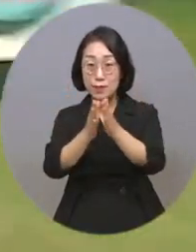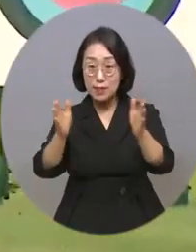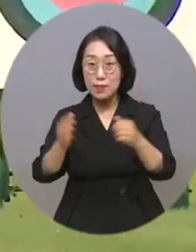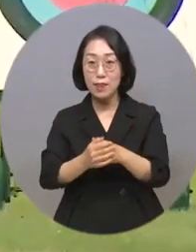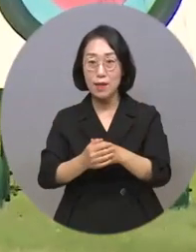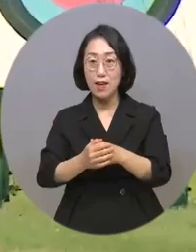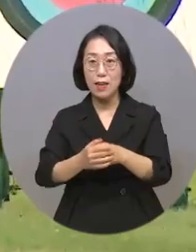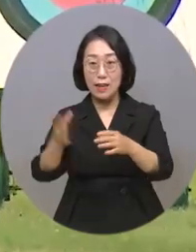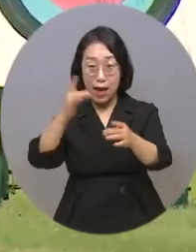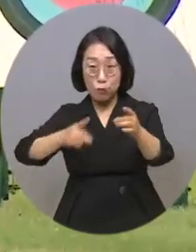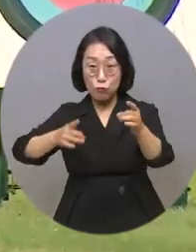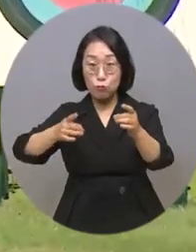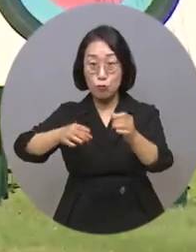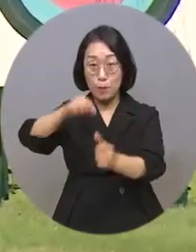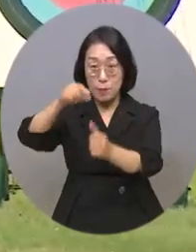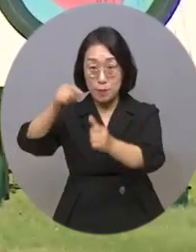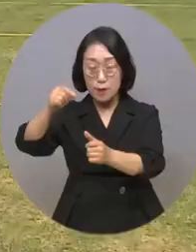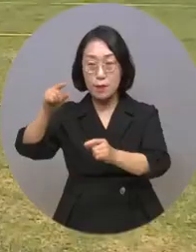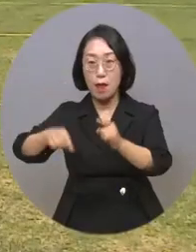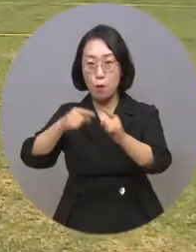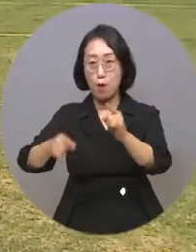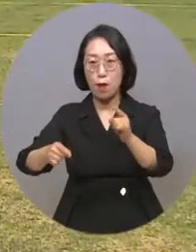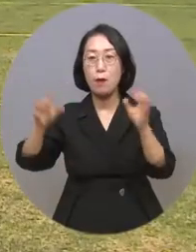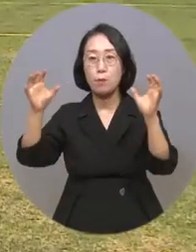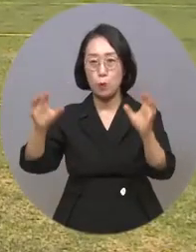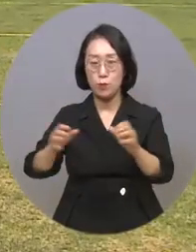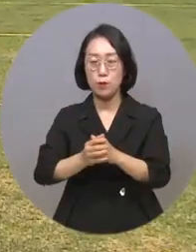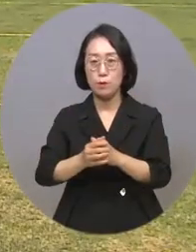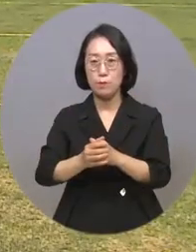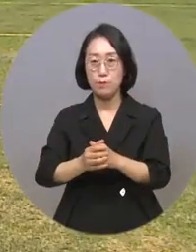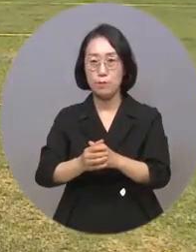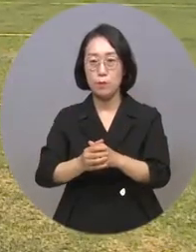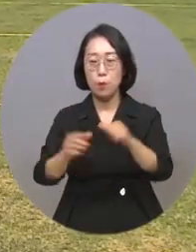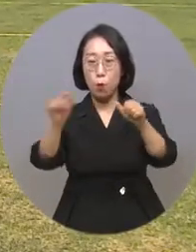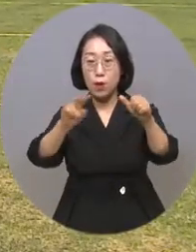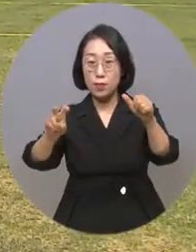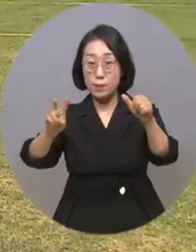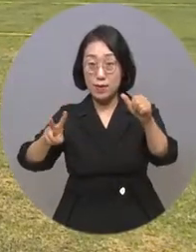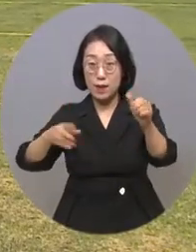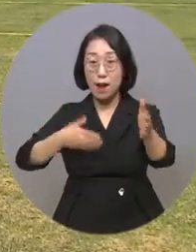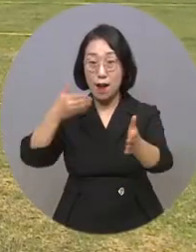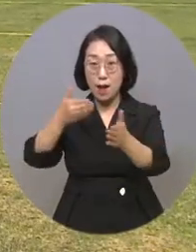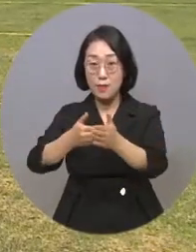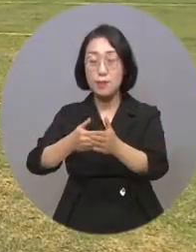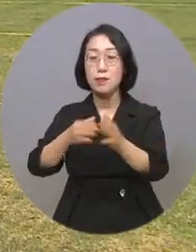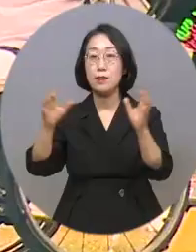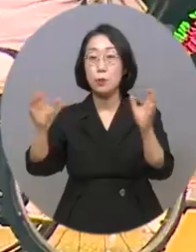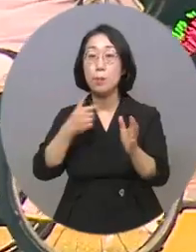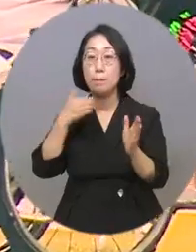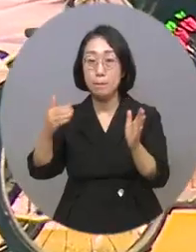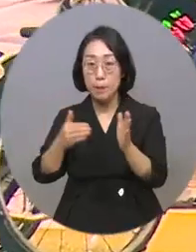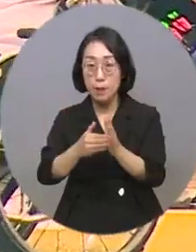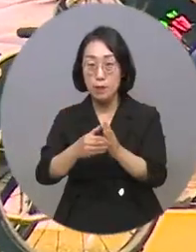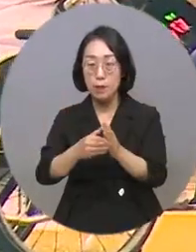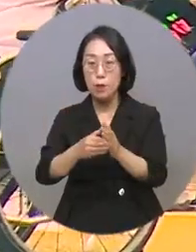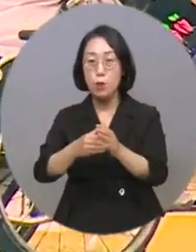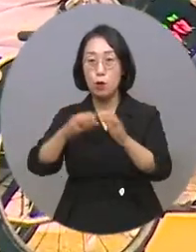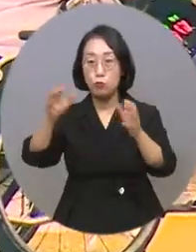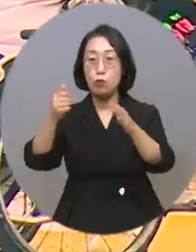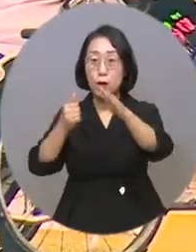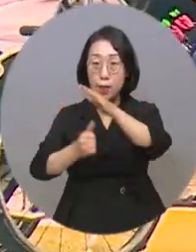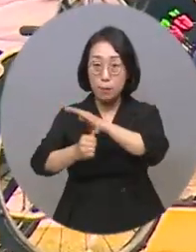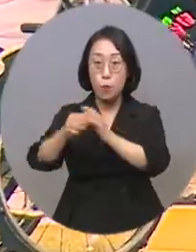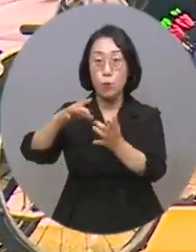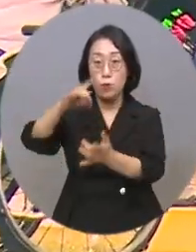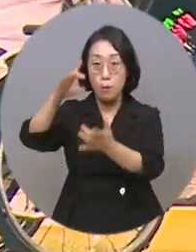전국장애인 양궁종별대회 현장입니다. 지난 22일까지 열린 이번 대회는 2023년 국가대표 2차